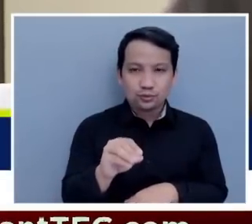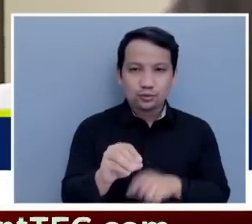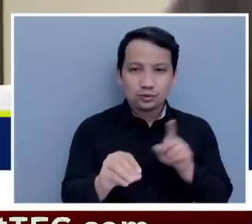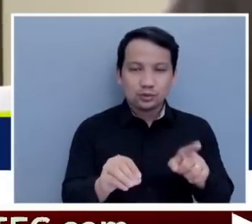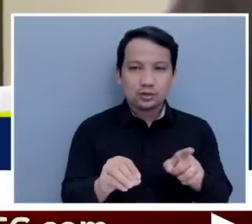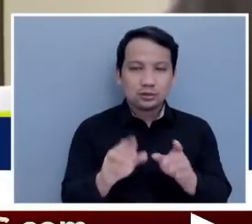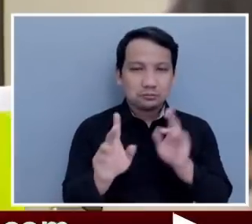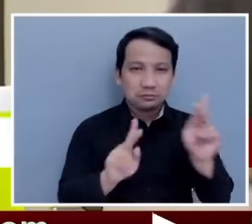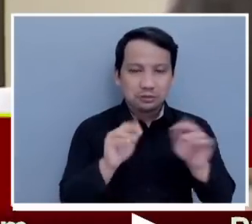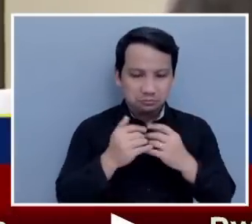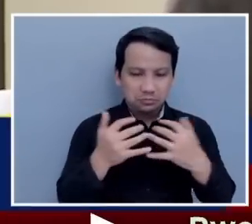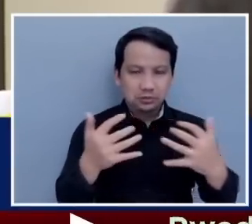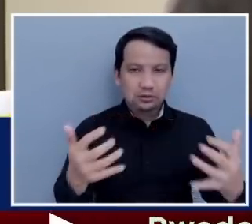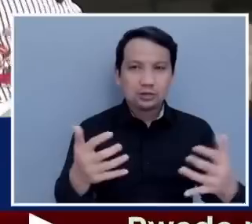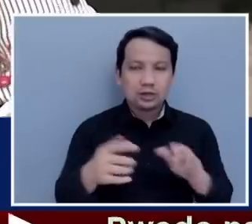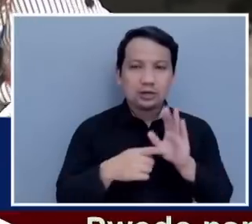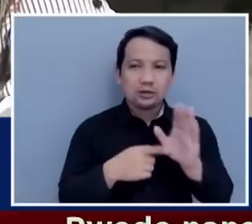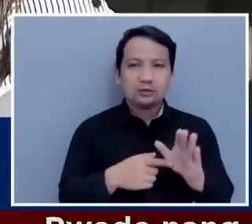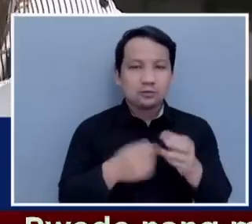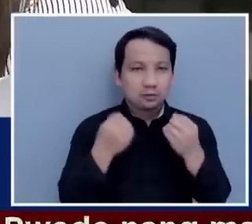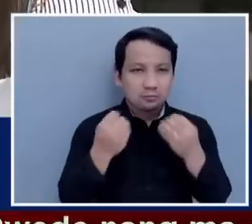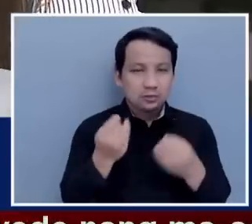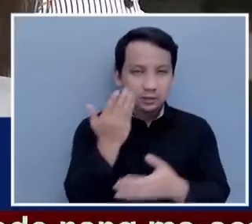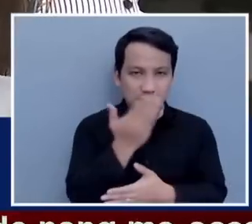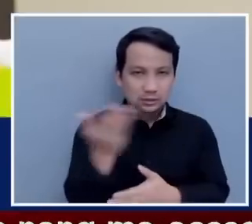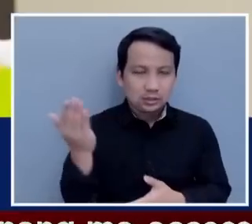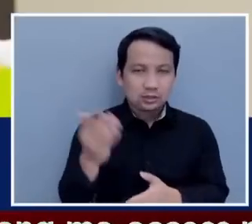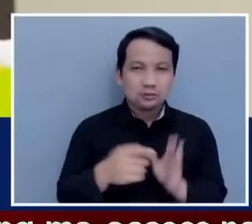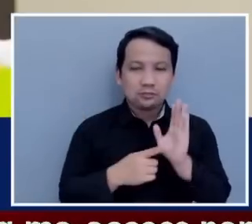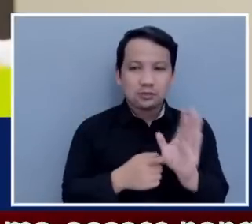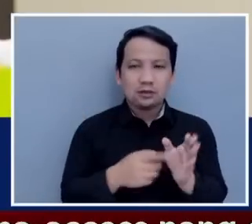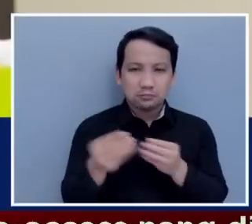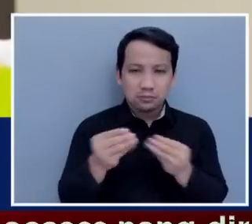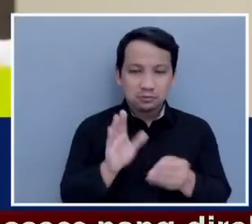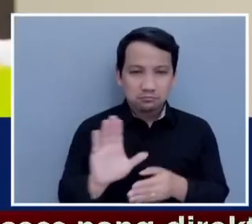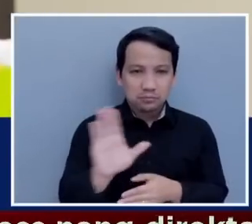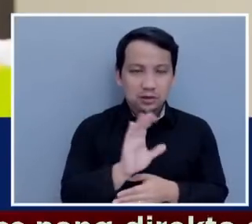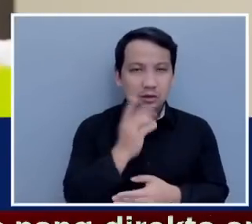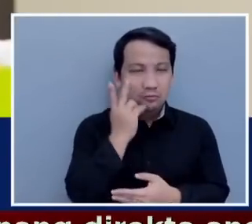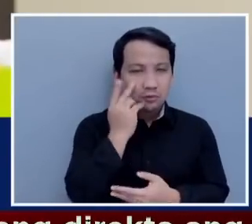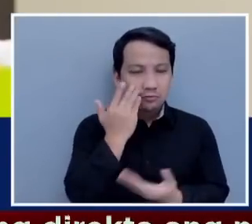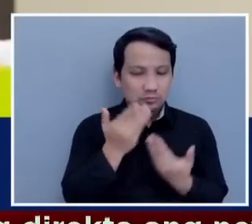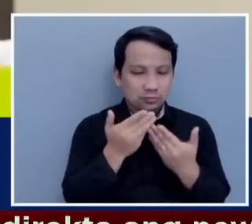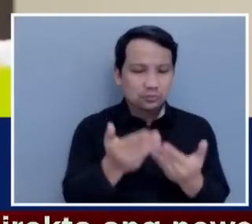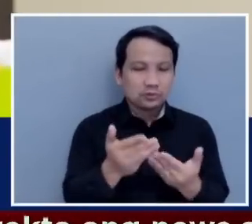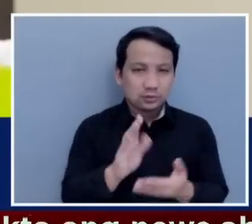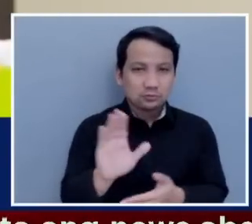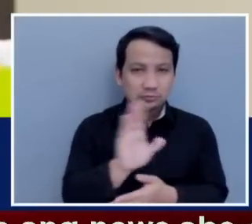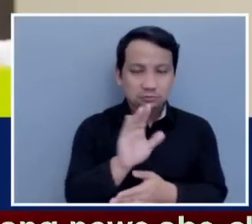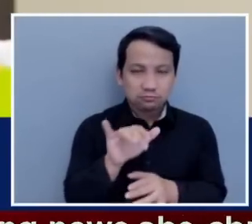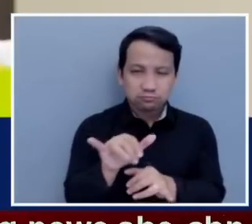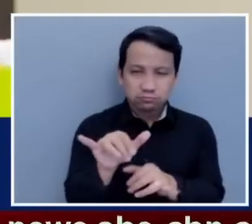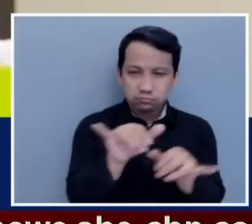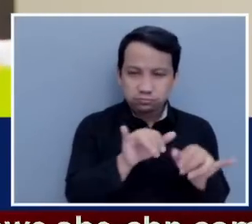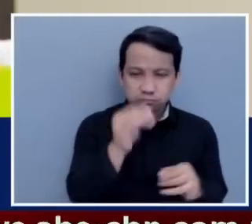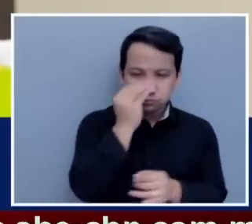yan, no? So dun yung pinakamarami, still manageable naman at syempre tuloy-tuloy yung measures ng ating